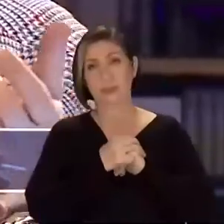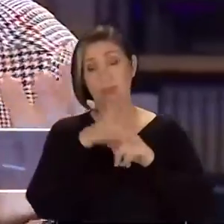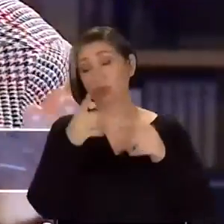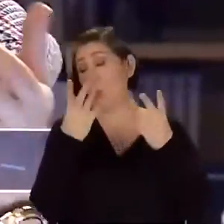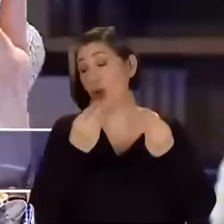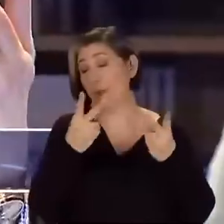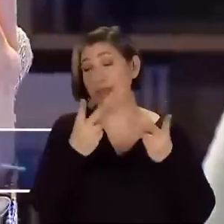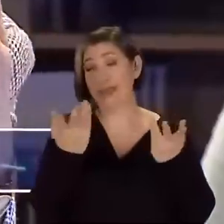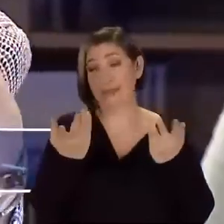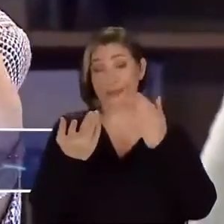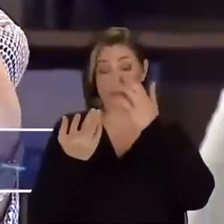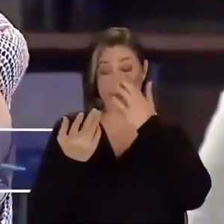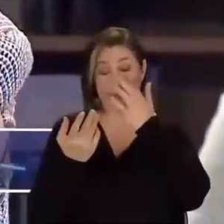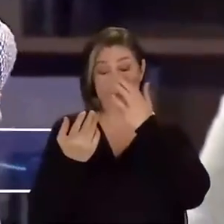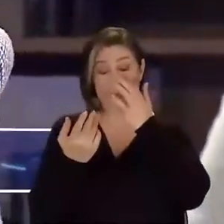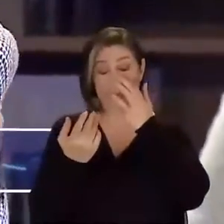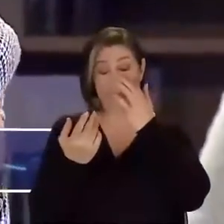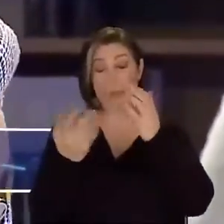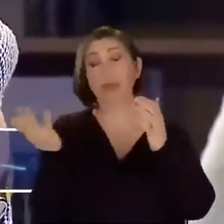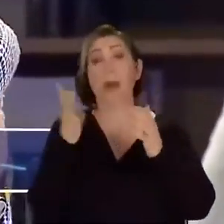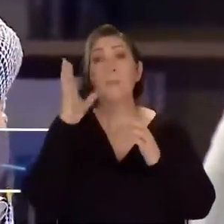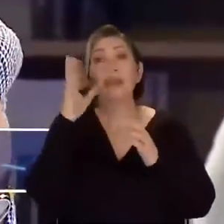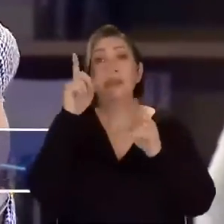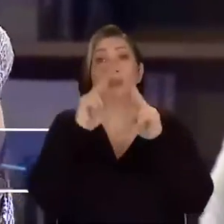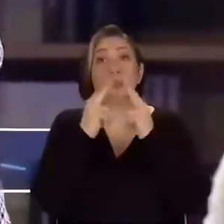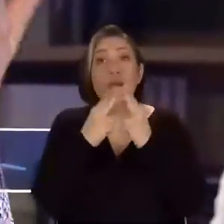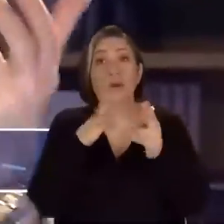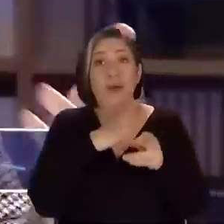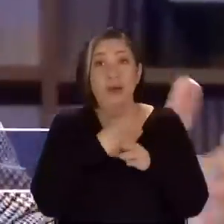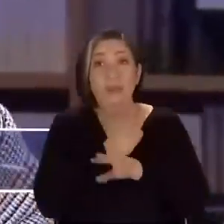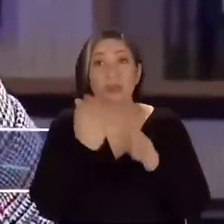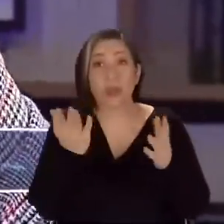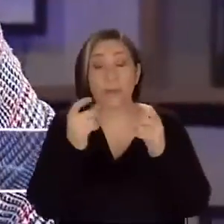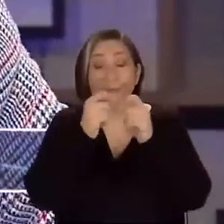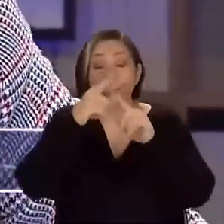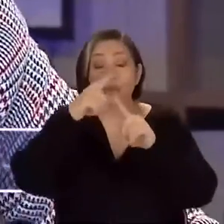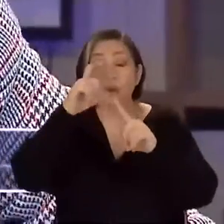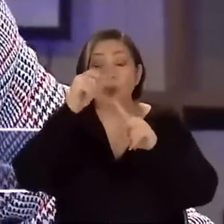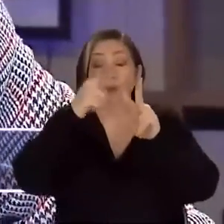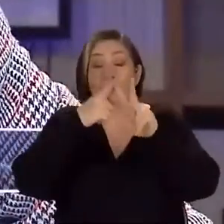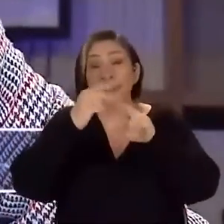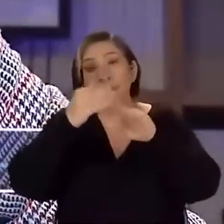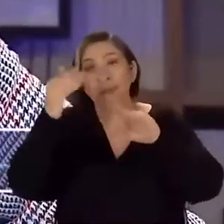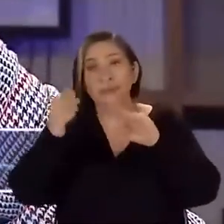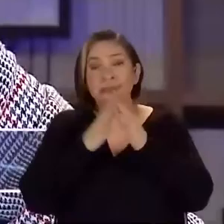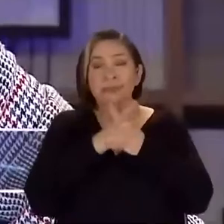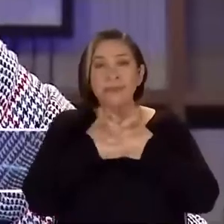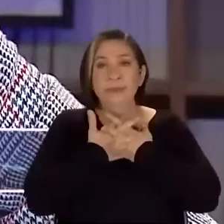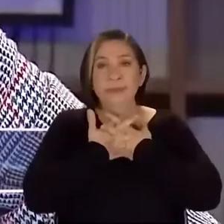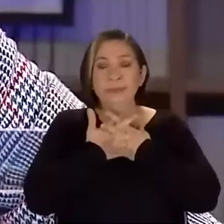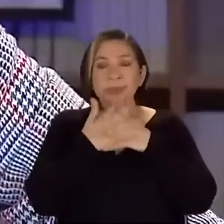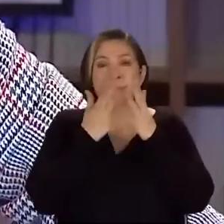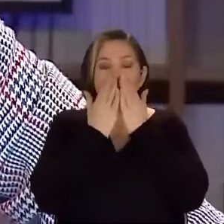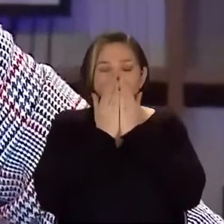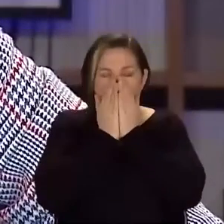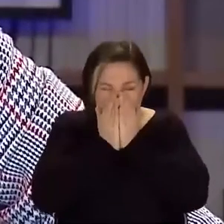mümkün. Yani yani, evet, daha manyakça bir dünya var aslında. Evet. Bitcoin'in dışında yani. Şimdi senin uygulamada söylediğini olan, belki